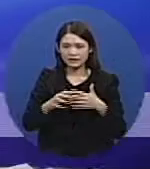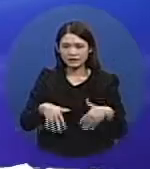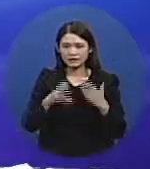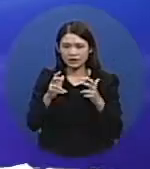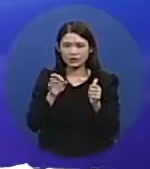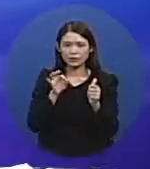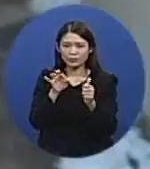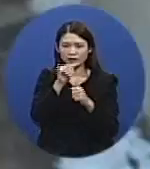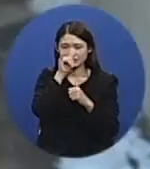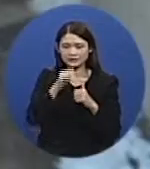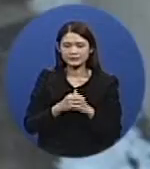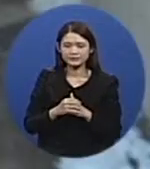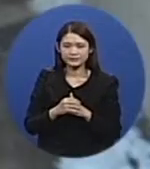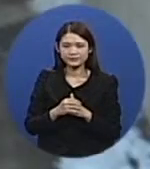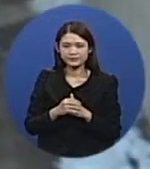됩니다.